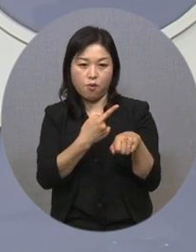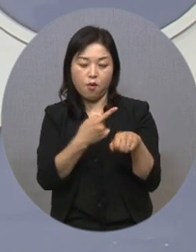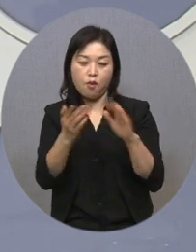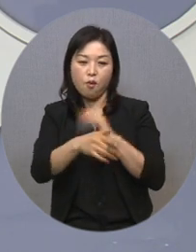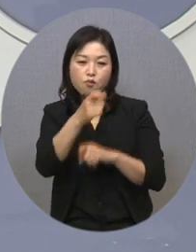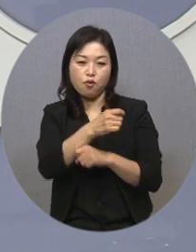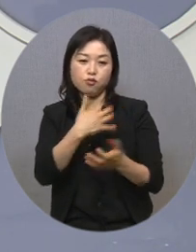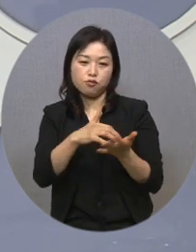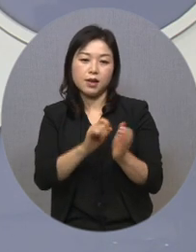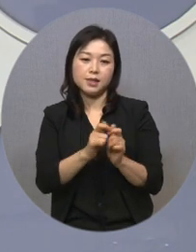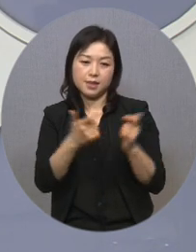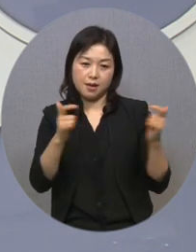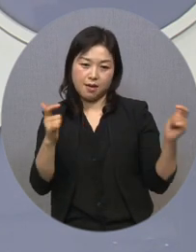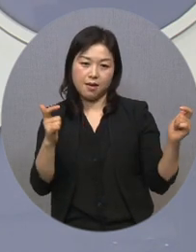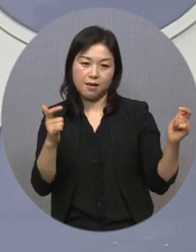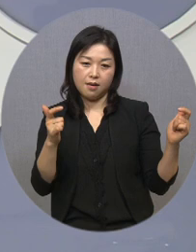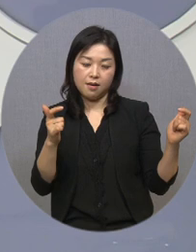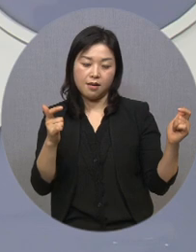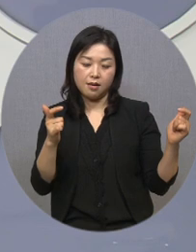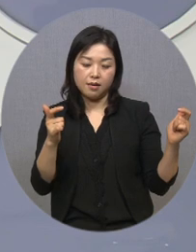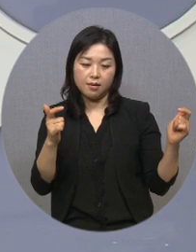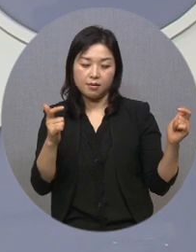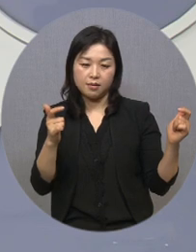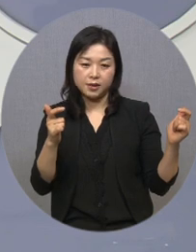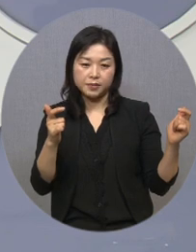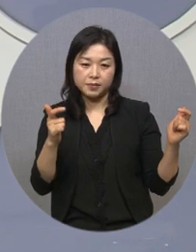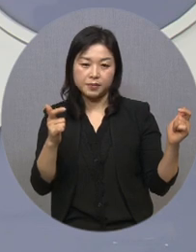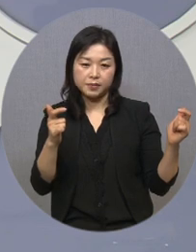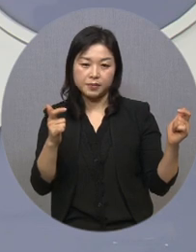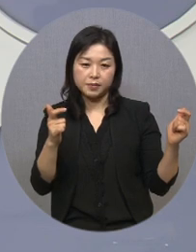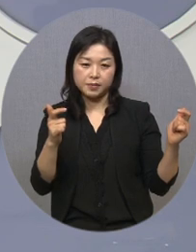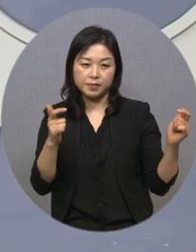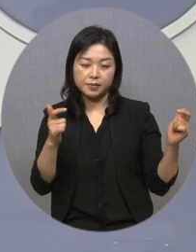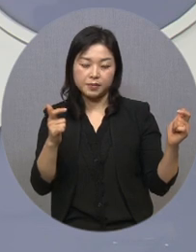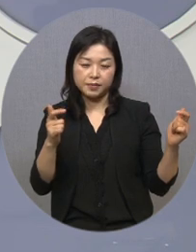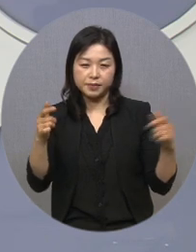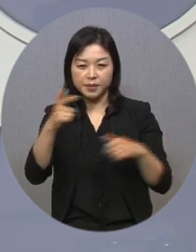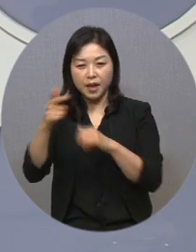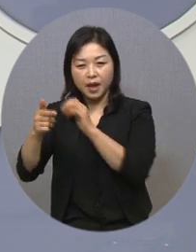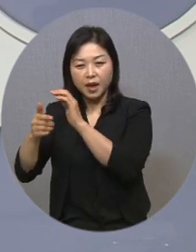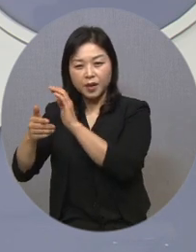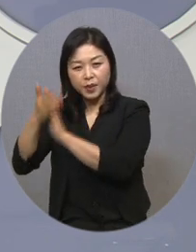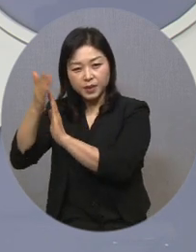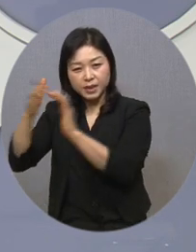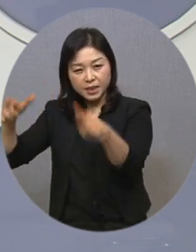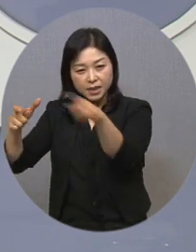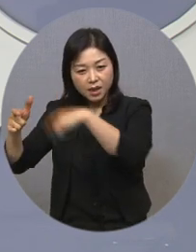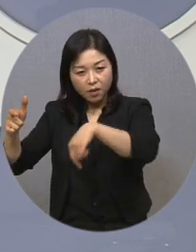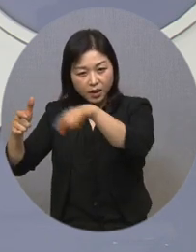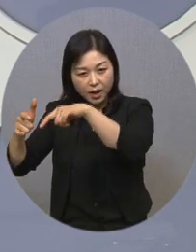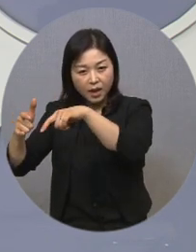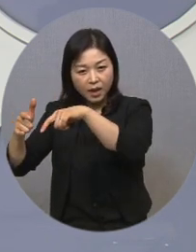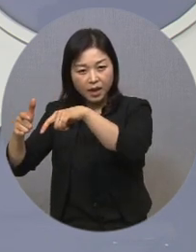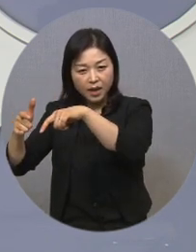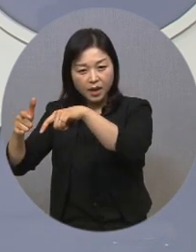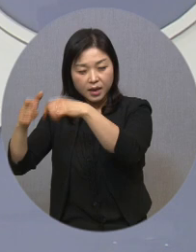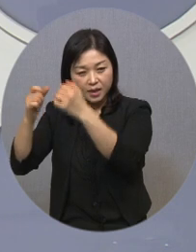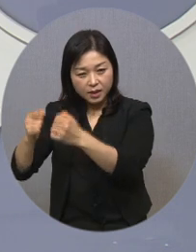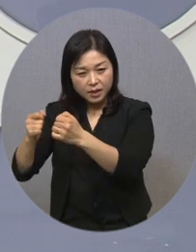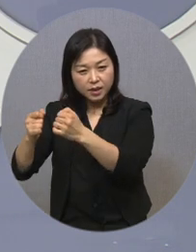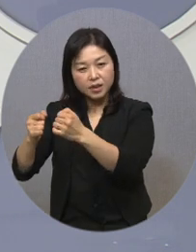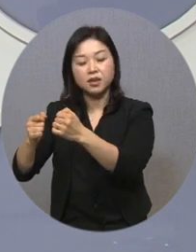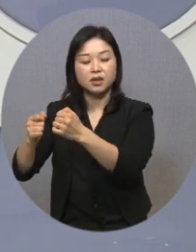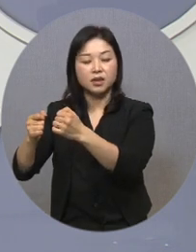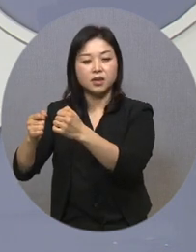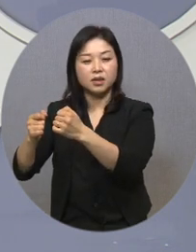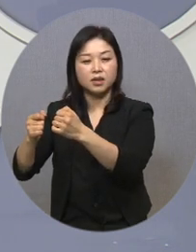있겠죠. 그러므로 인해서 지금 대도시로다가 묶여 있는 특례시의 공무원 수가 좀